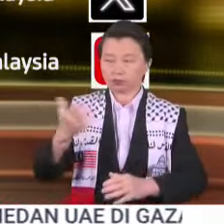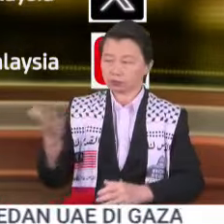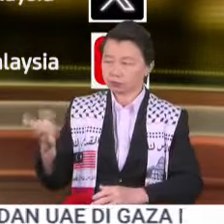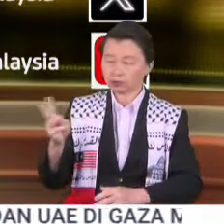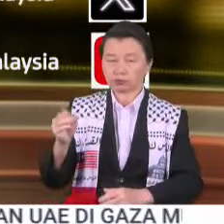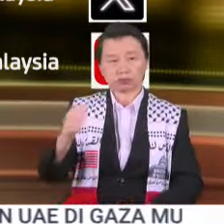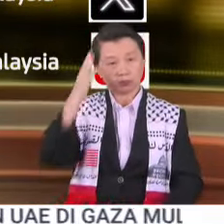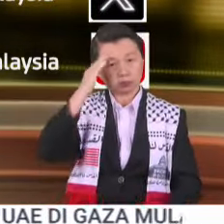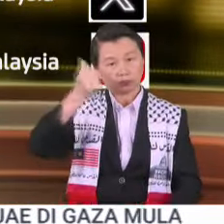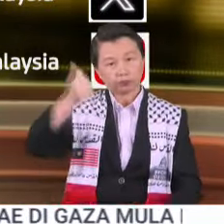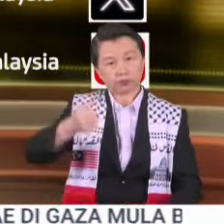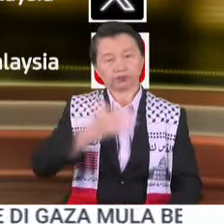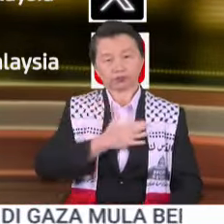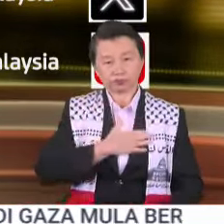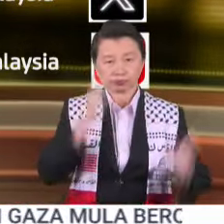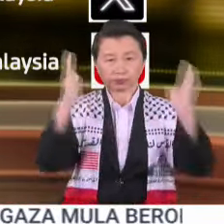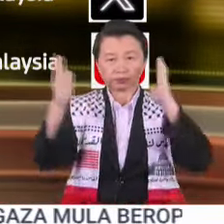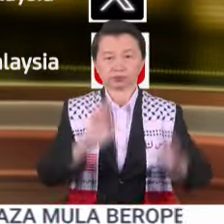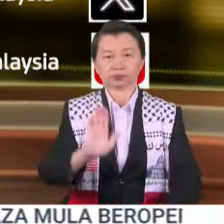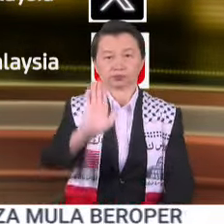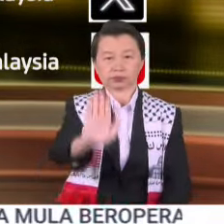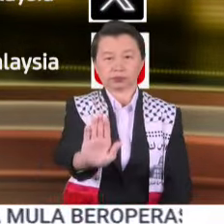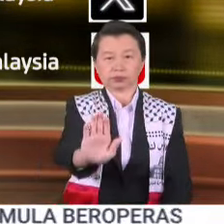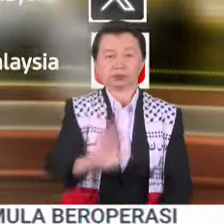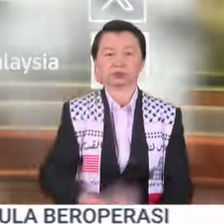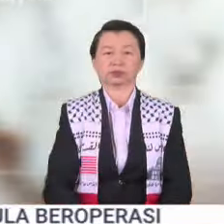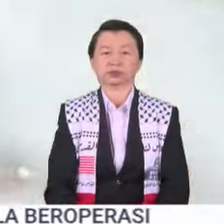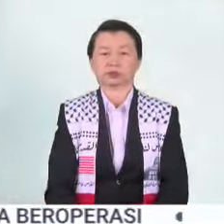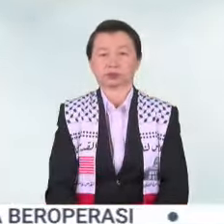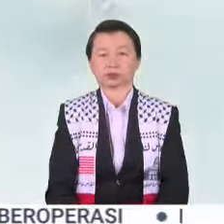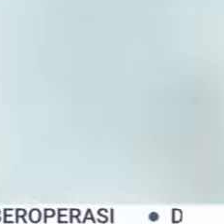Hafiz, assalamualaikum dan salam Malaysia Madani.